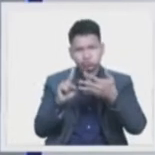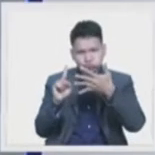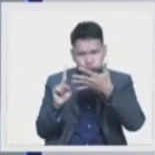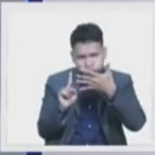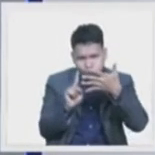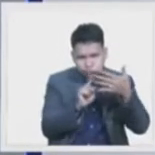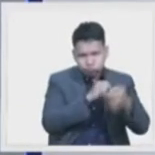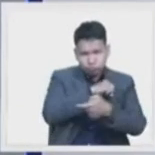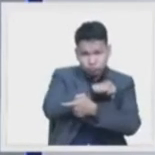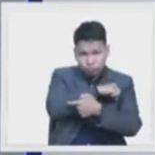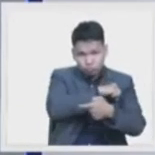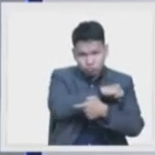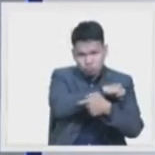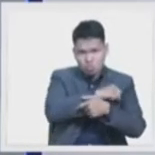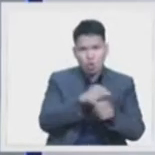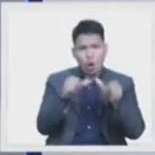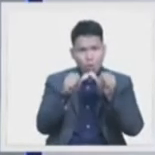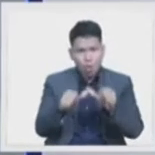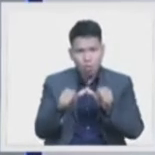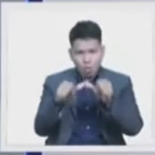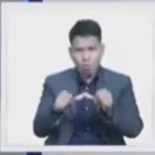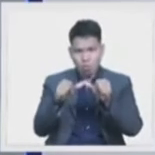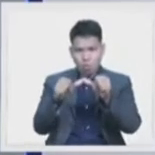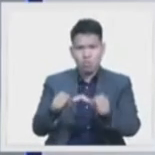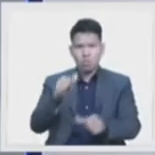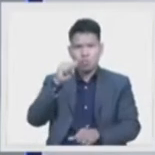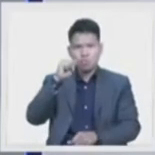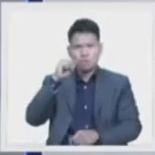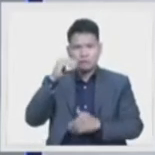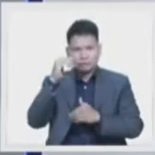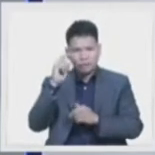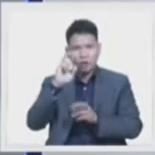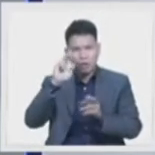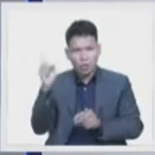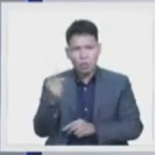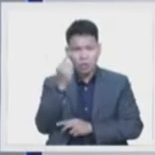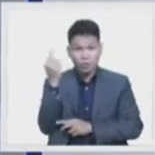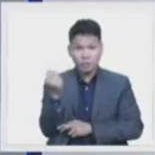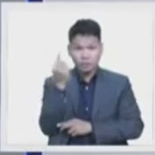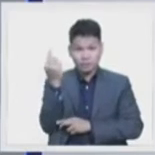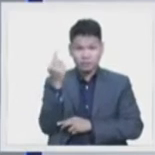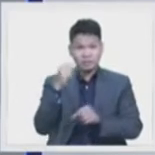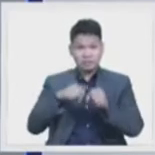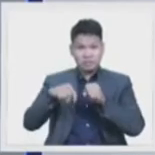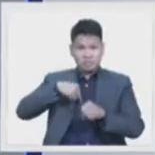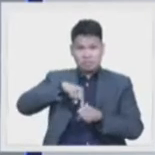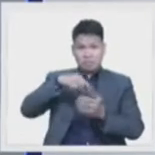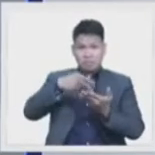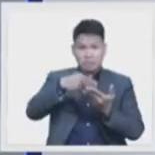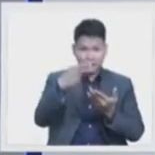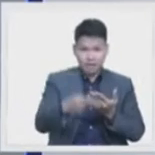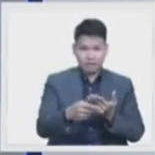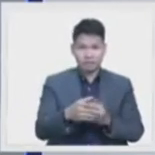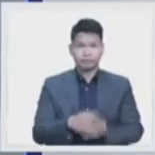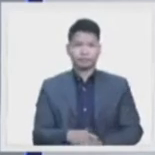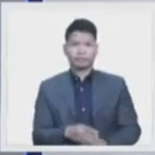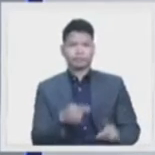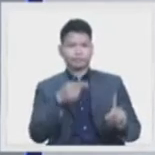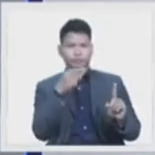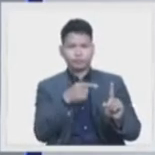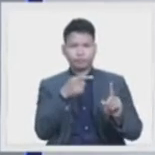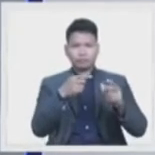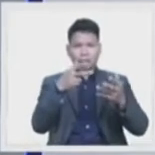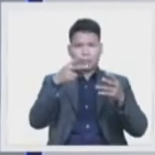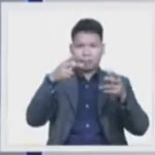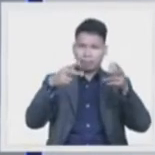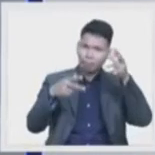nato, sa pagpukan ka nato sa pagpakasala. Sanglit, napildi man siya sa langit, unahuna niya